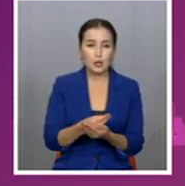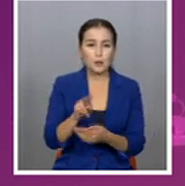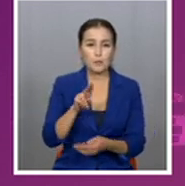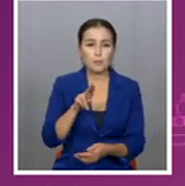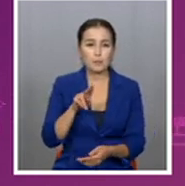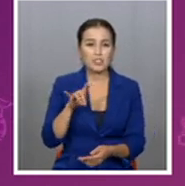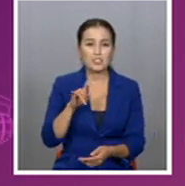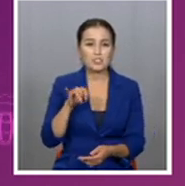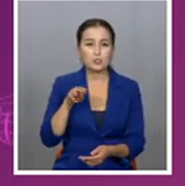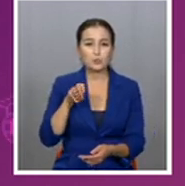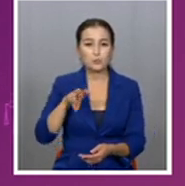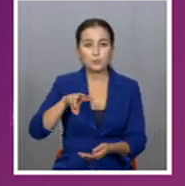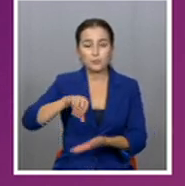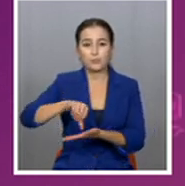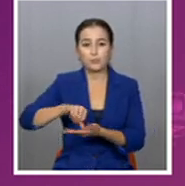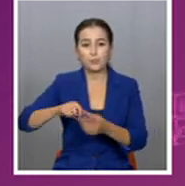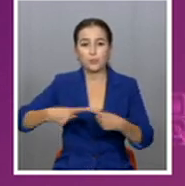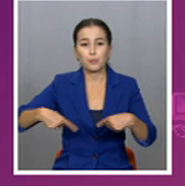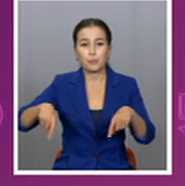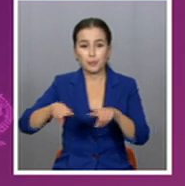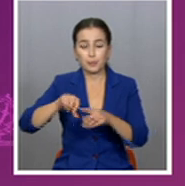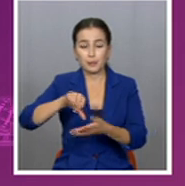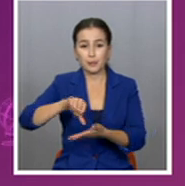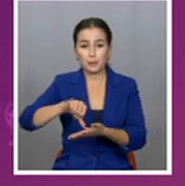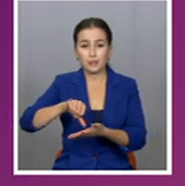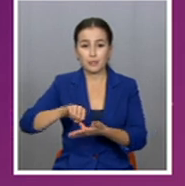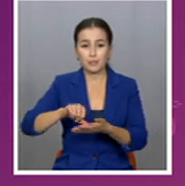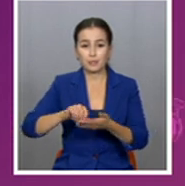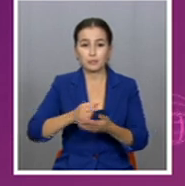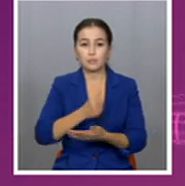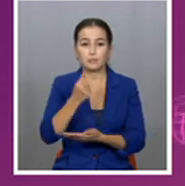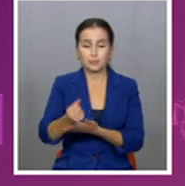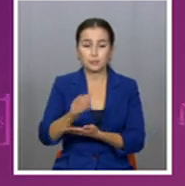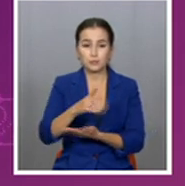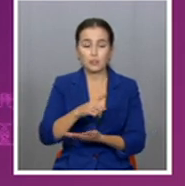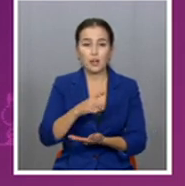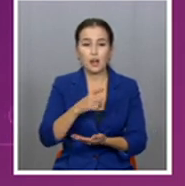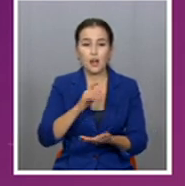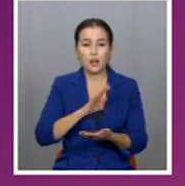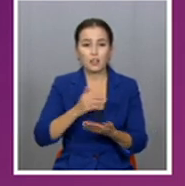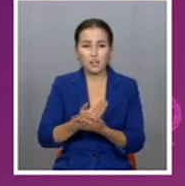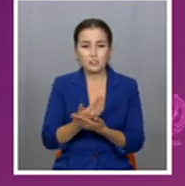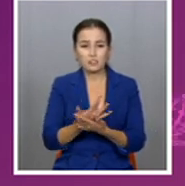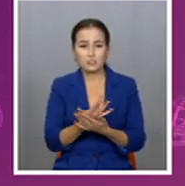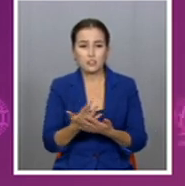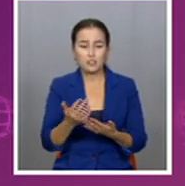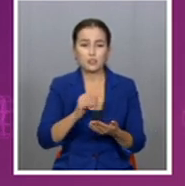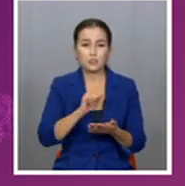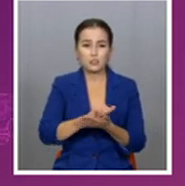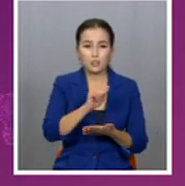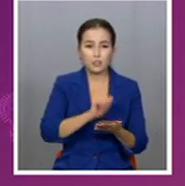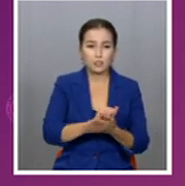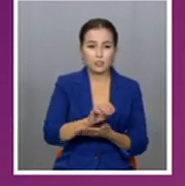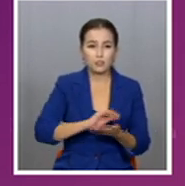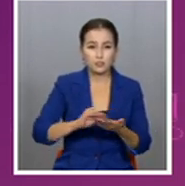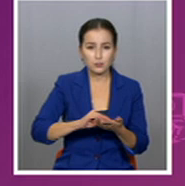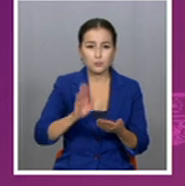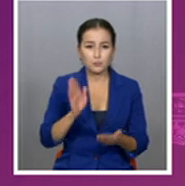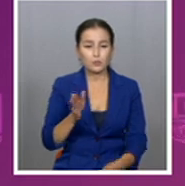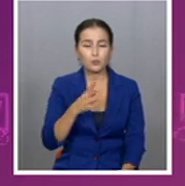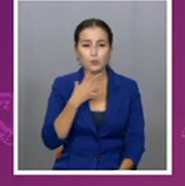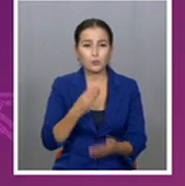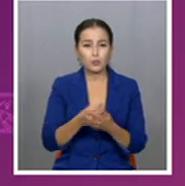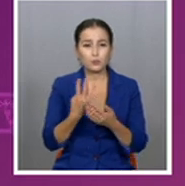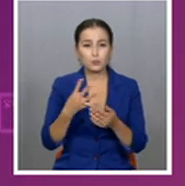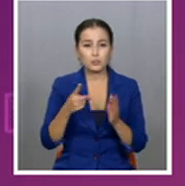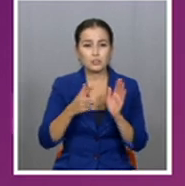мүшесі болып сайланады. Тіршілік атты уездік газет шығаруға қатысады. Сәкен атаман Анненковтың азап вагонында 47